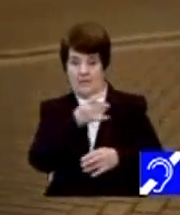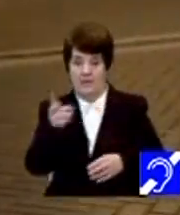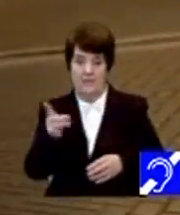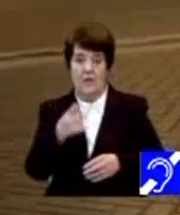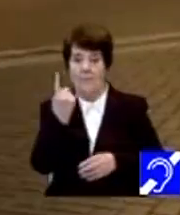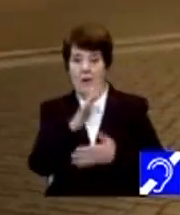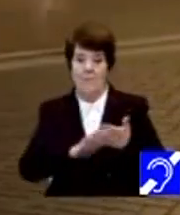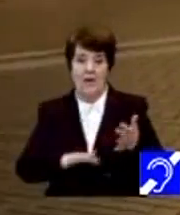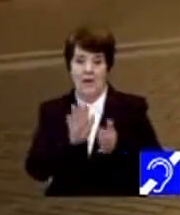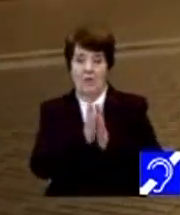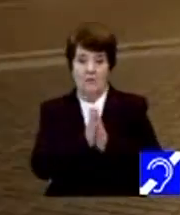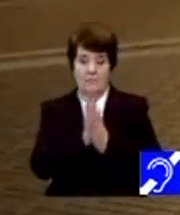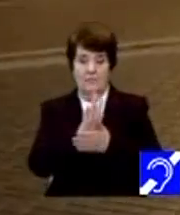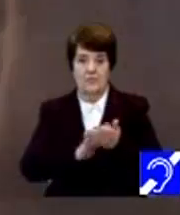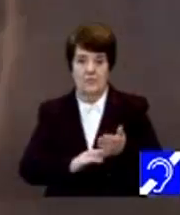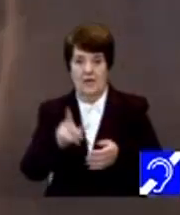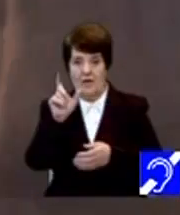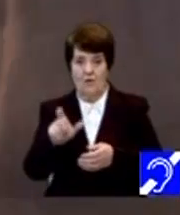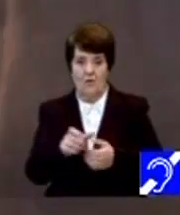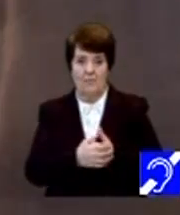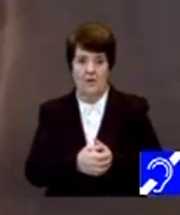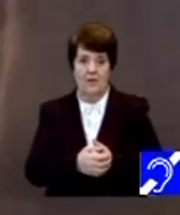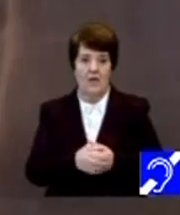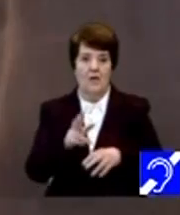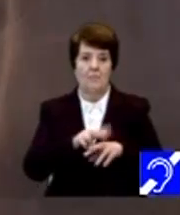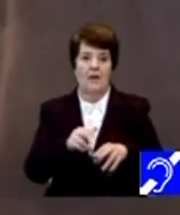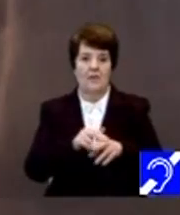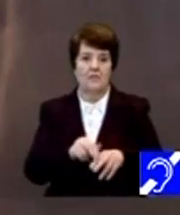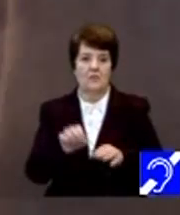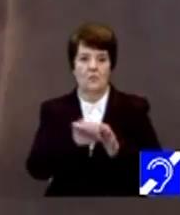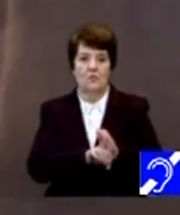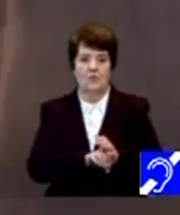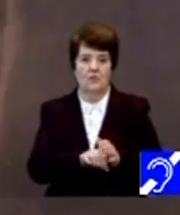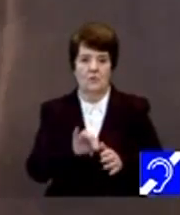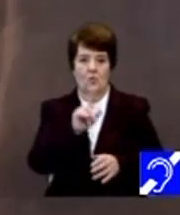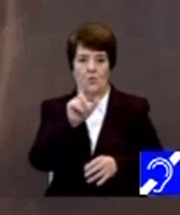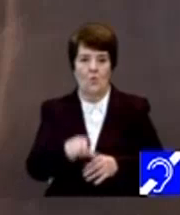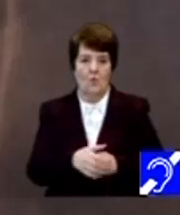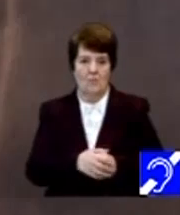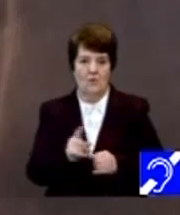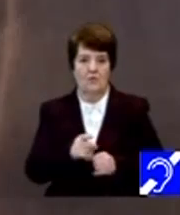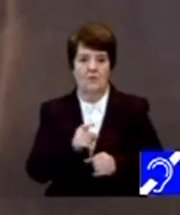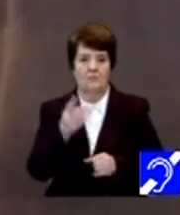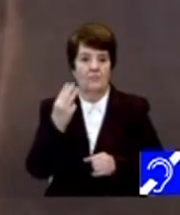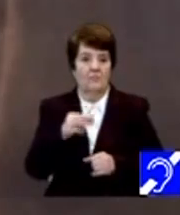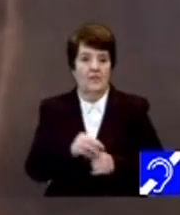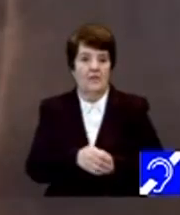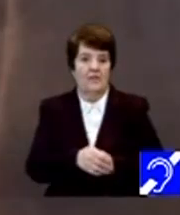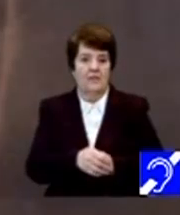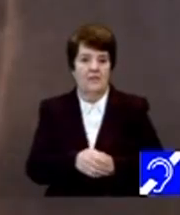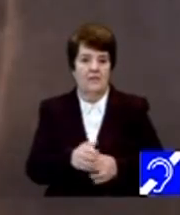intervenție televizată, premierul a cerut iertare familiei victimei. Efectiv, polițist ka vrar një njeri në mënyrën më